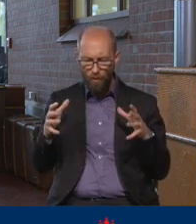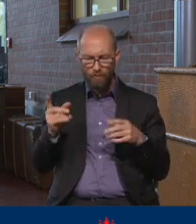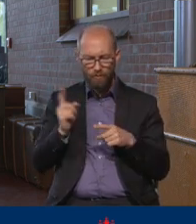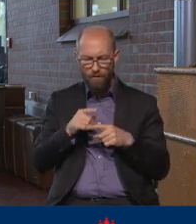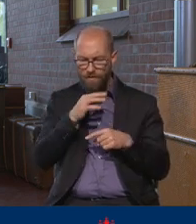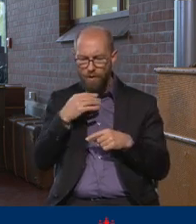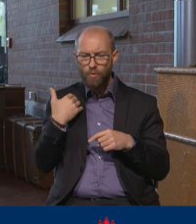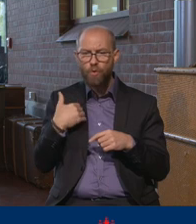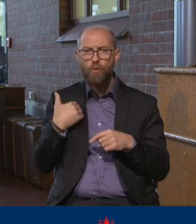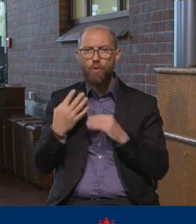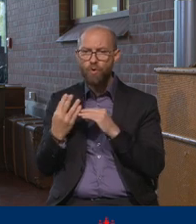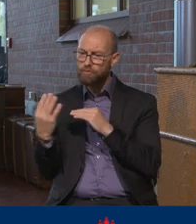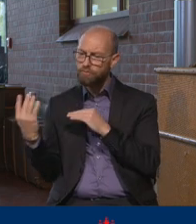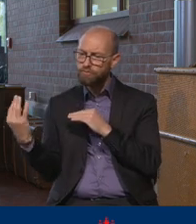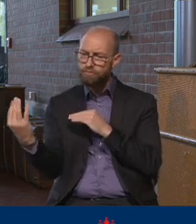die